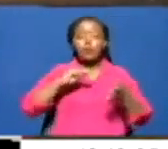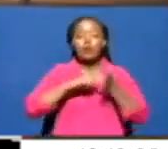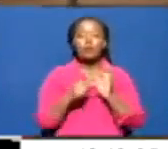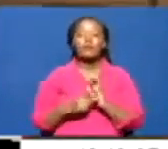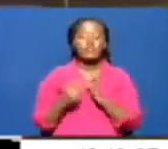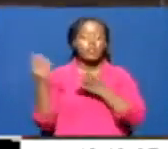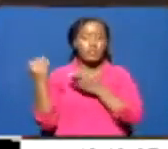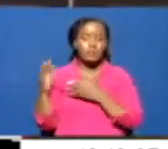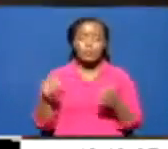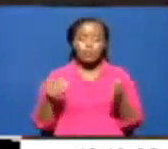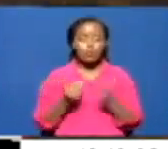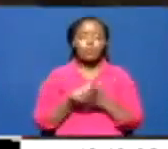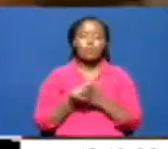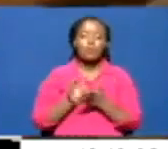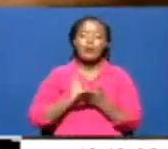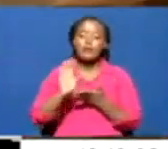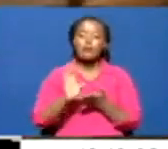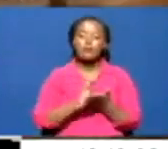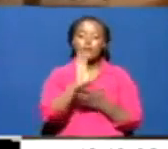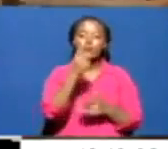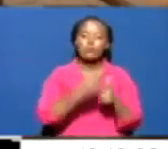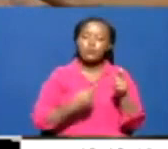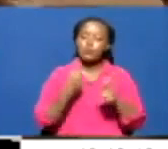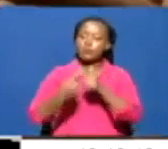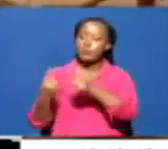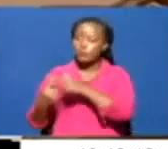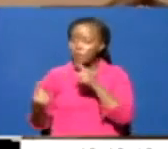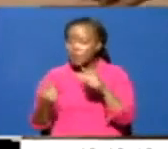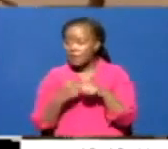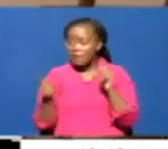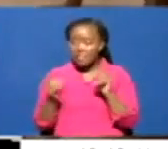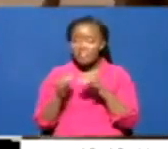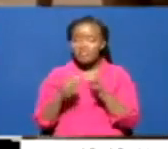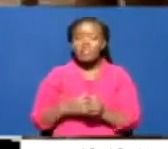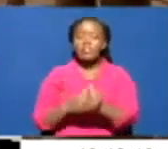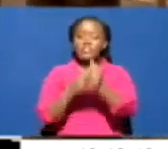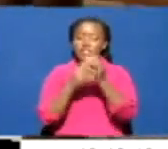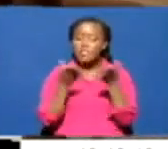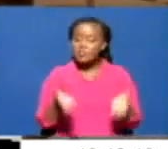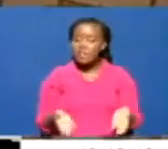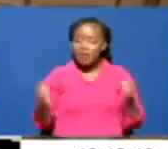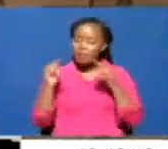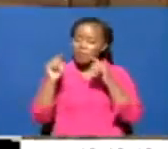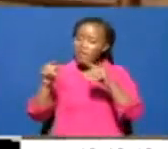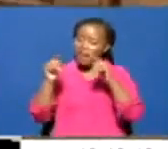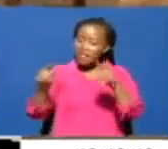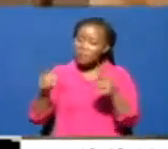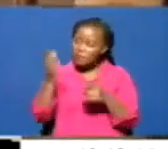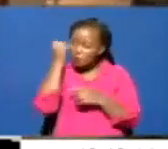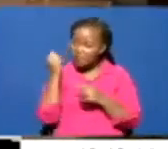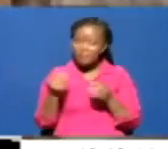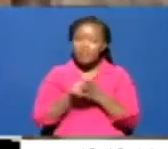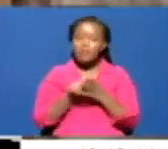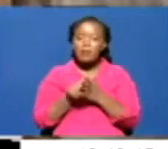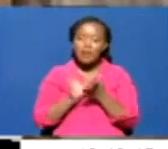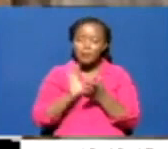mwaka hadi ukamilike, lakini kwa miaka kadhaa uongozi wa sasa unashutumiwa kwa kutotekeleza mradi huo wakati wa kutoa bajeti ya kaunti